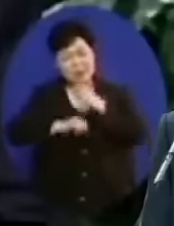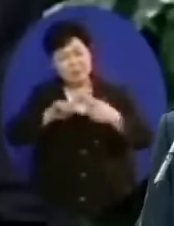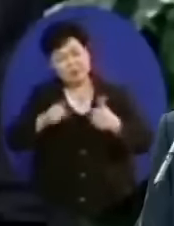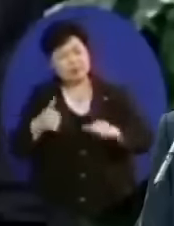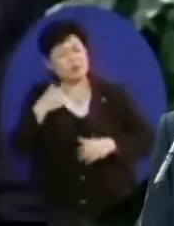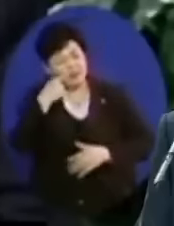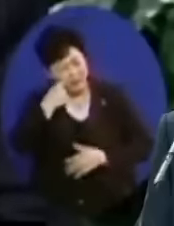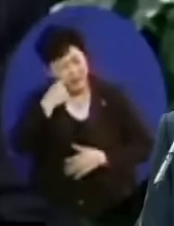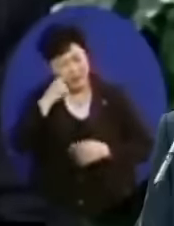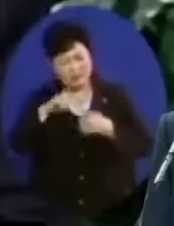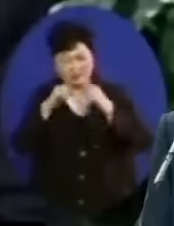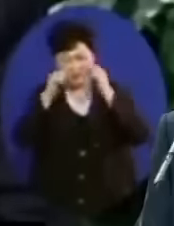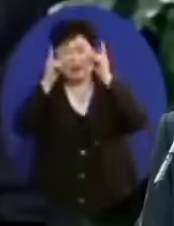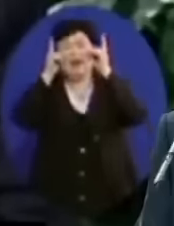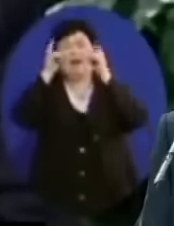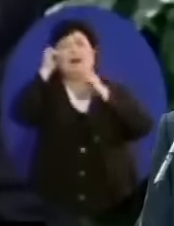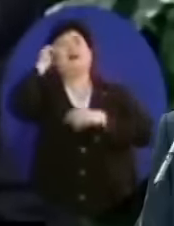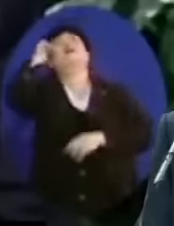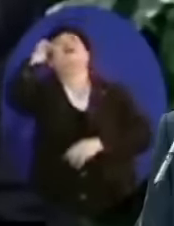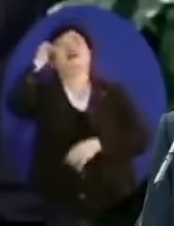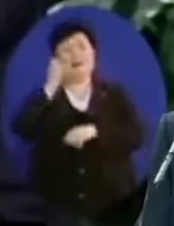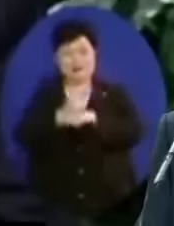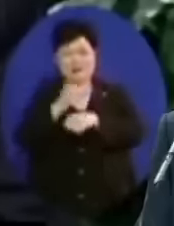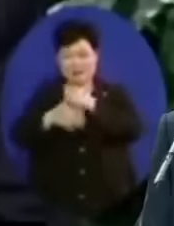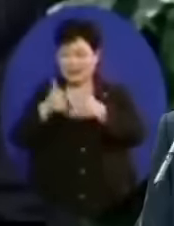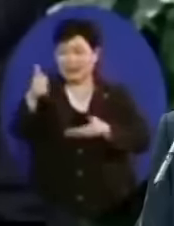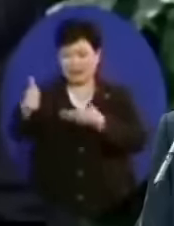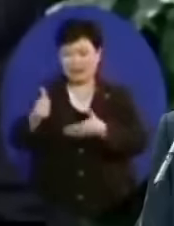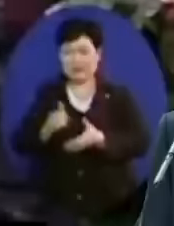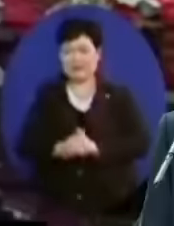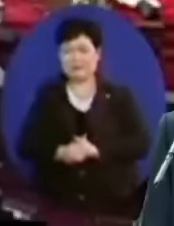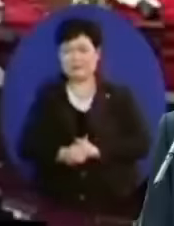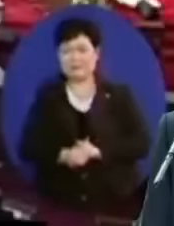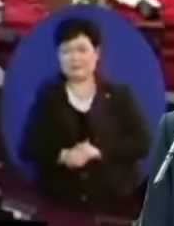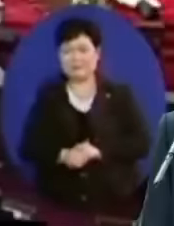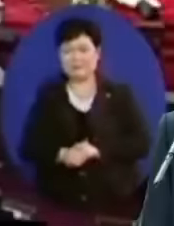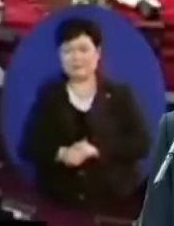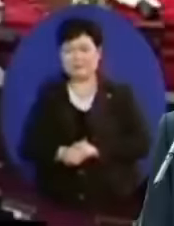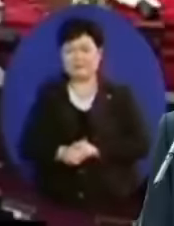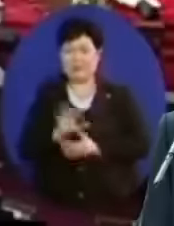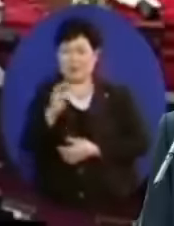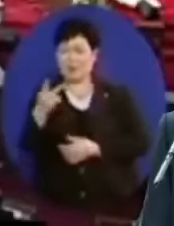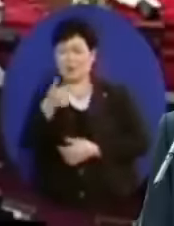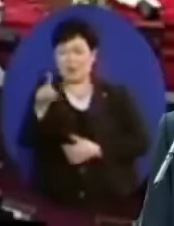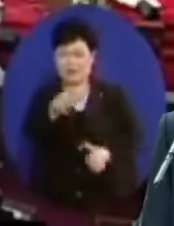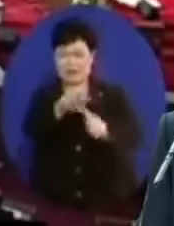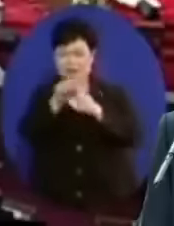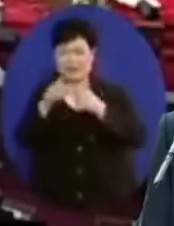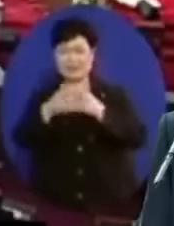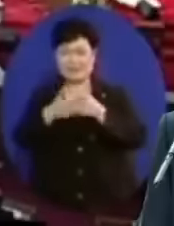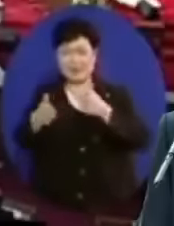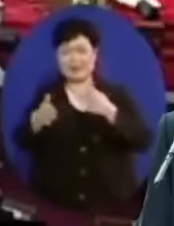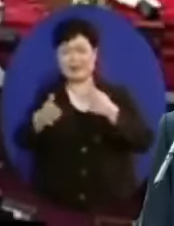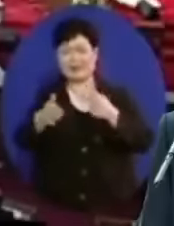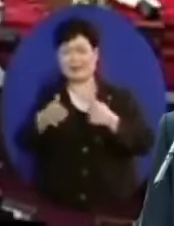것을 깨달았습니다. 하나님께서 그를 건지시며 그가